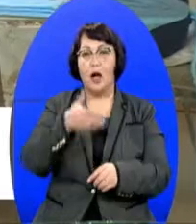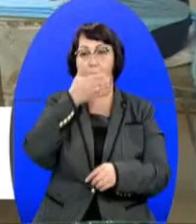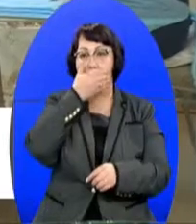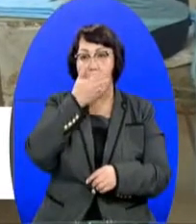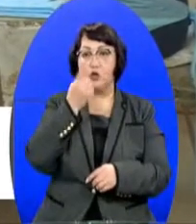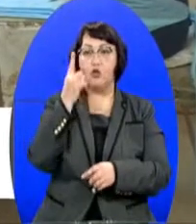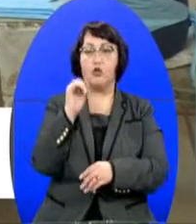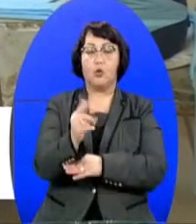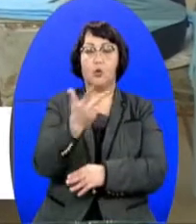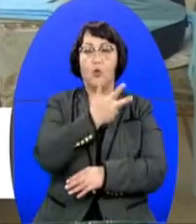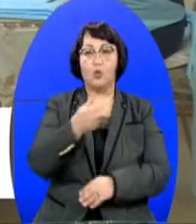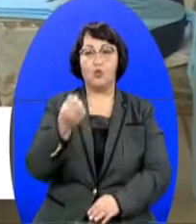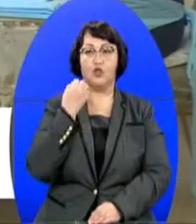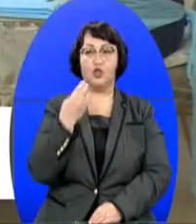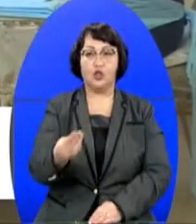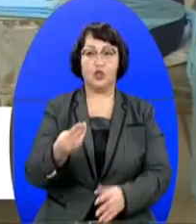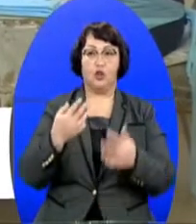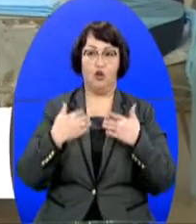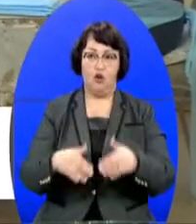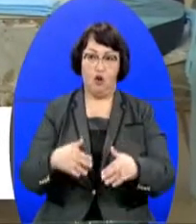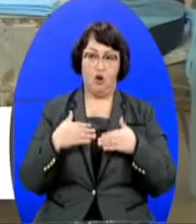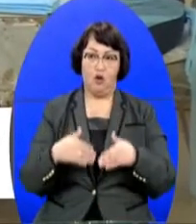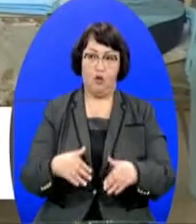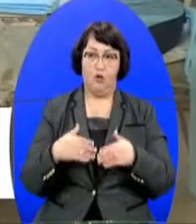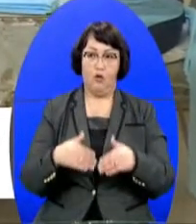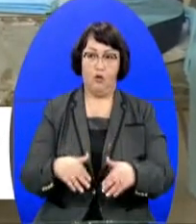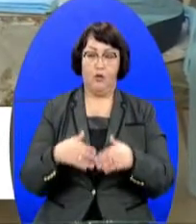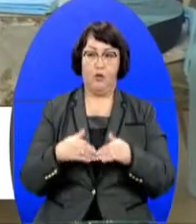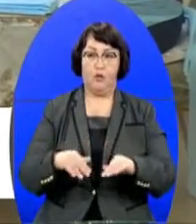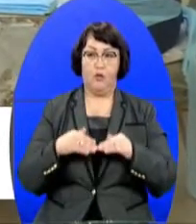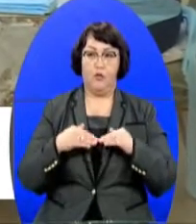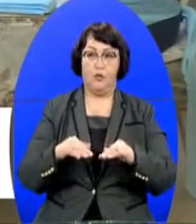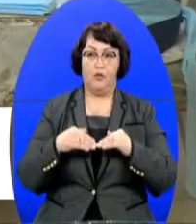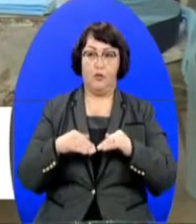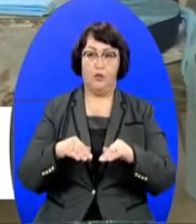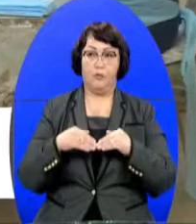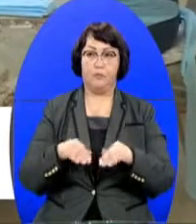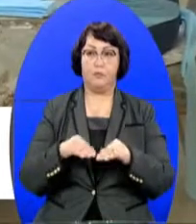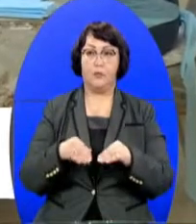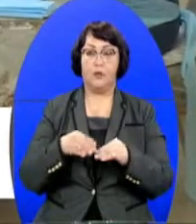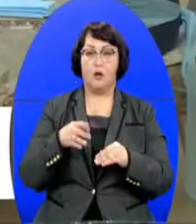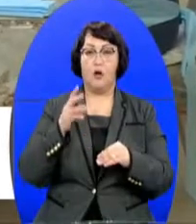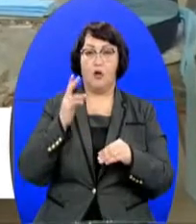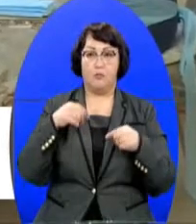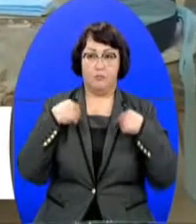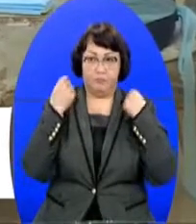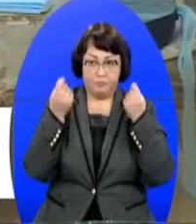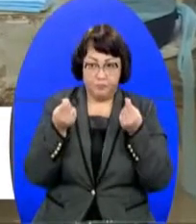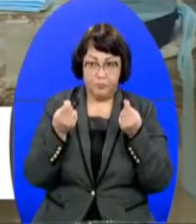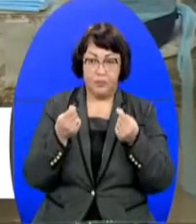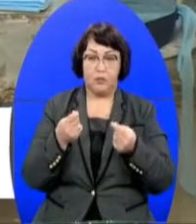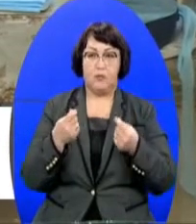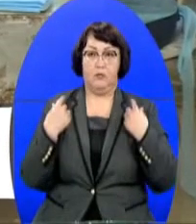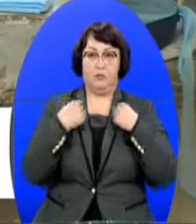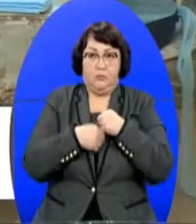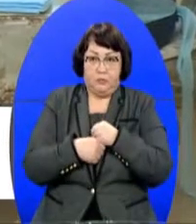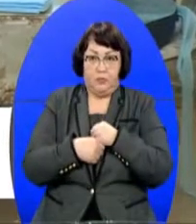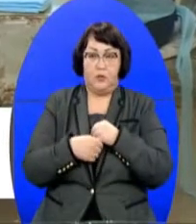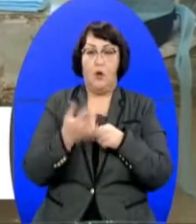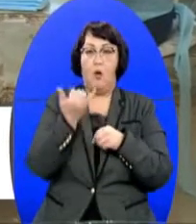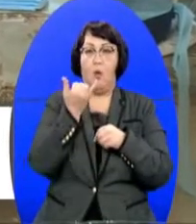ширхгийг үйлдвэрлэж байна. За бусад тэр комбинзон, малгай,